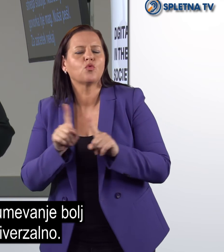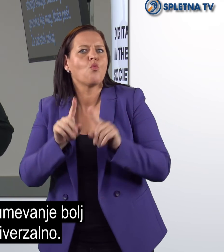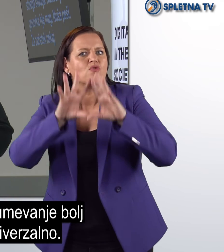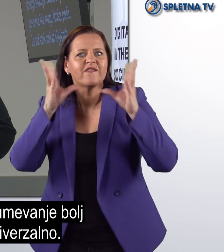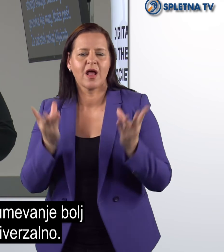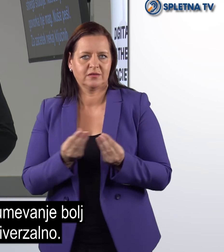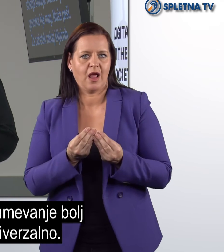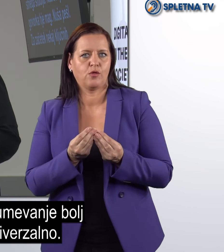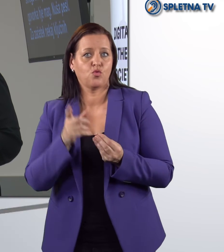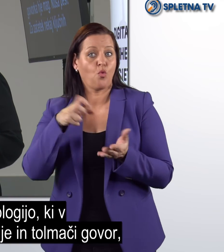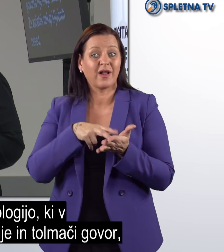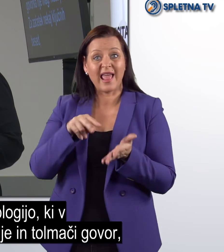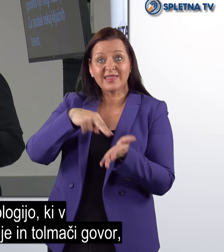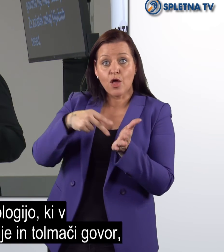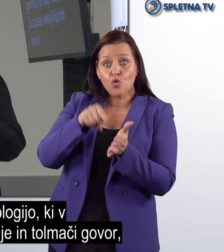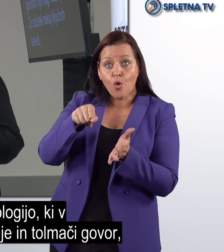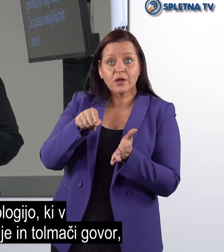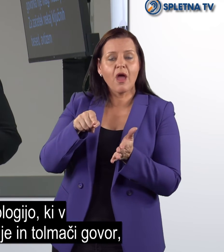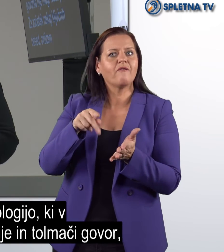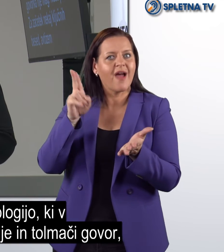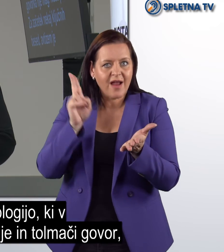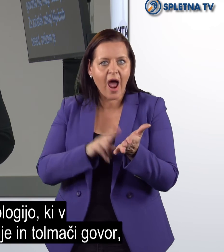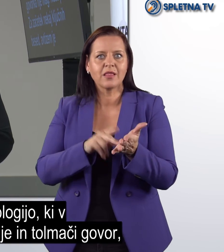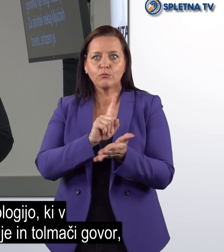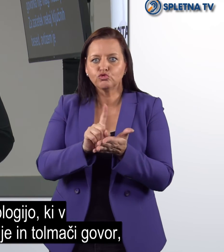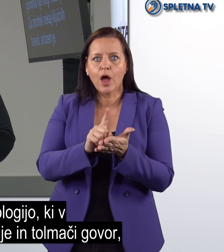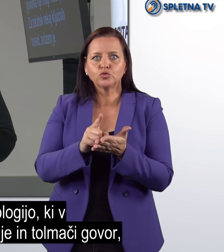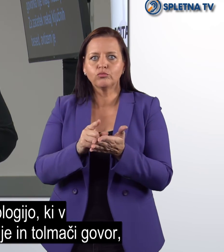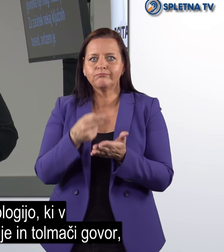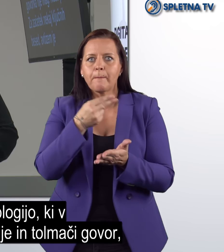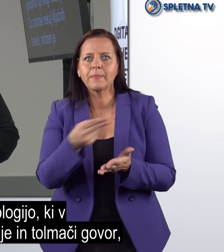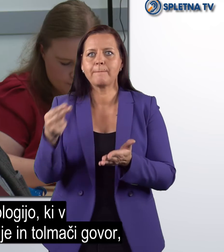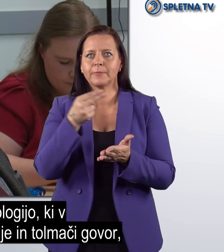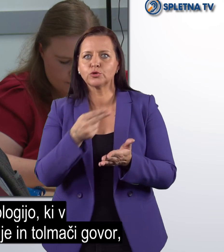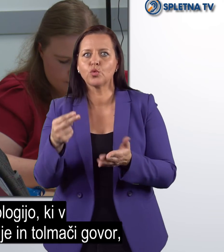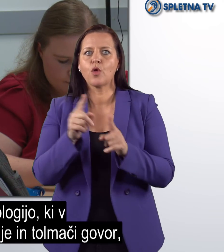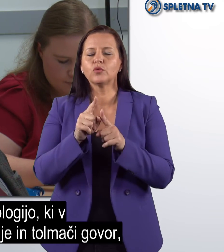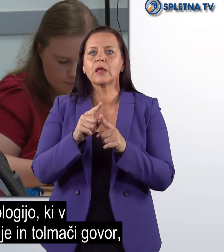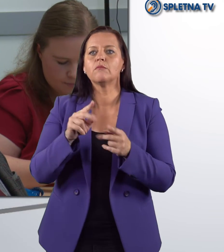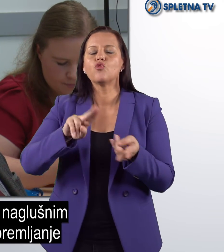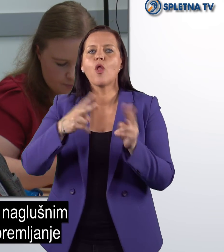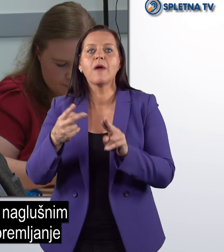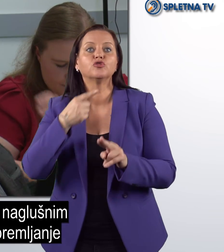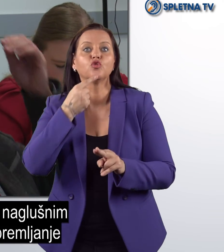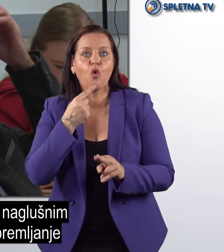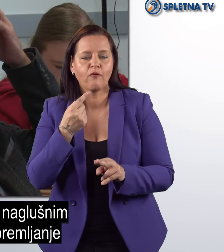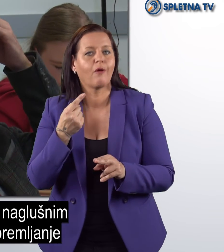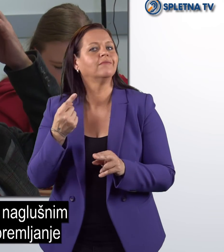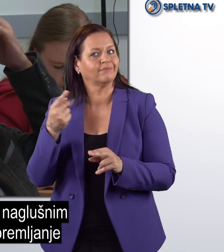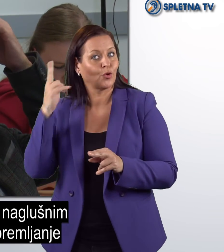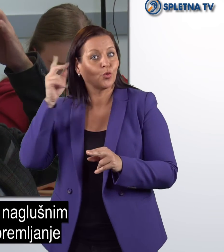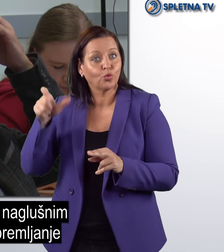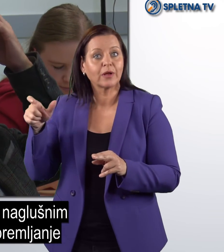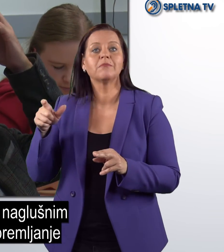univerzalno. Gre za tehnologijo, ki v realnem času prepisuje in tolmači govor, kar gluhim in